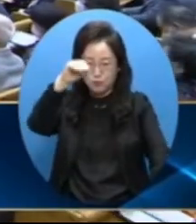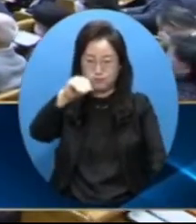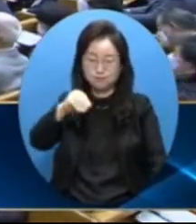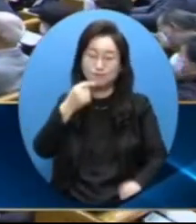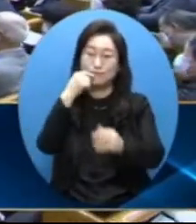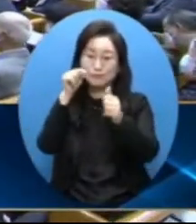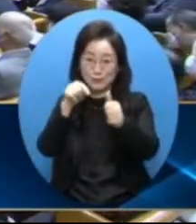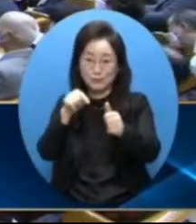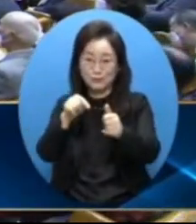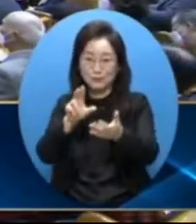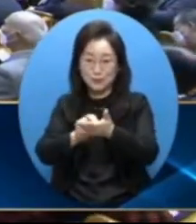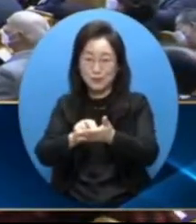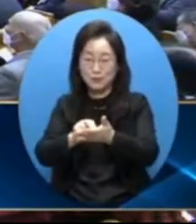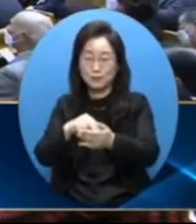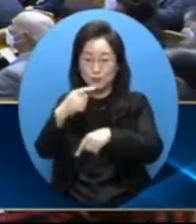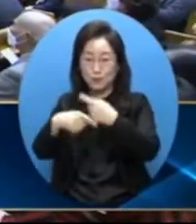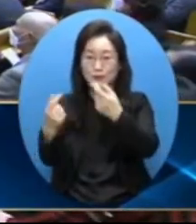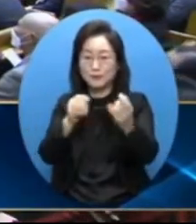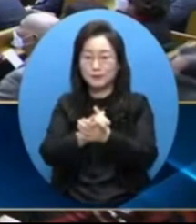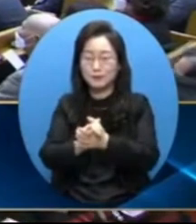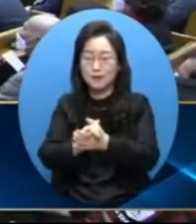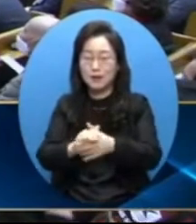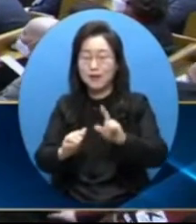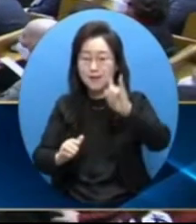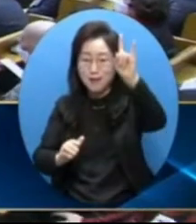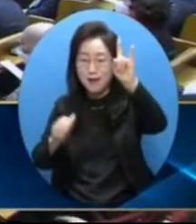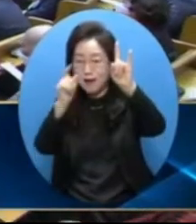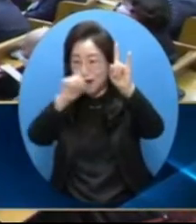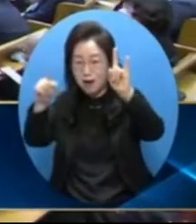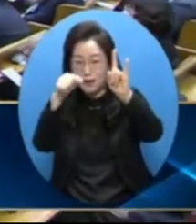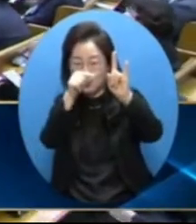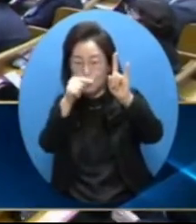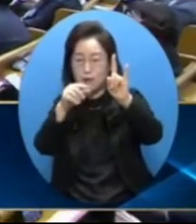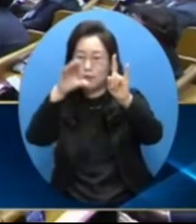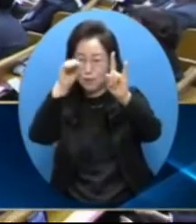원합니다 제몰함 따르시기 바랍니다 태양아 멈춰라